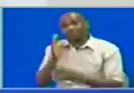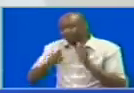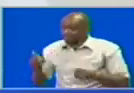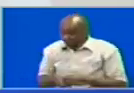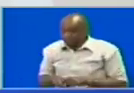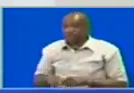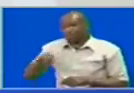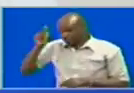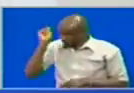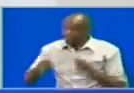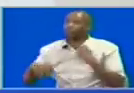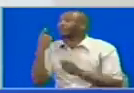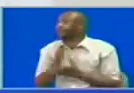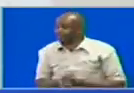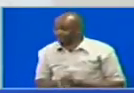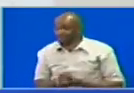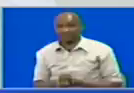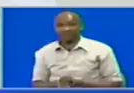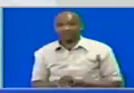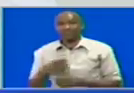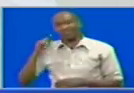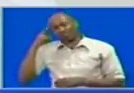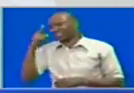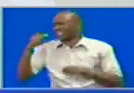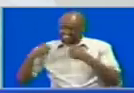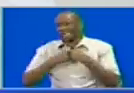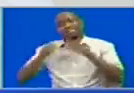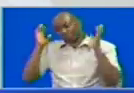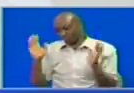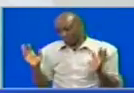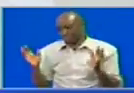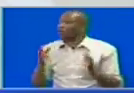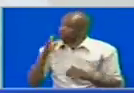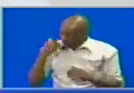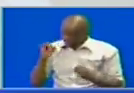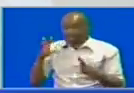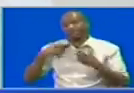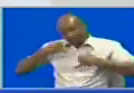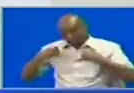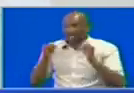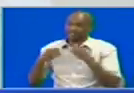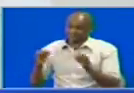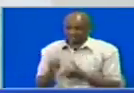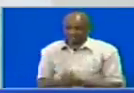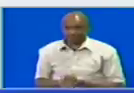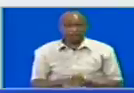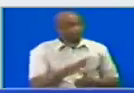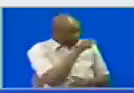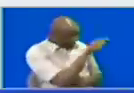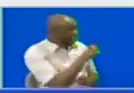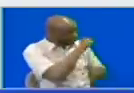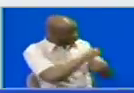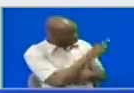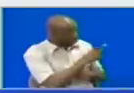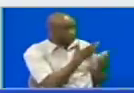Utakuwaje champion bila kushinda champion? Mimi nikafikiria nikaona hiyo ni challenge. Nikaona acha nijaribu ndio nikaja kwa join. Na hapo ulikuwa shuleni?